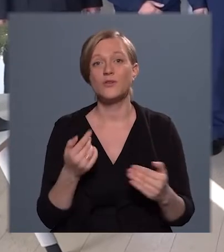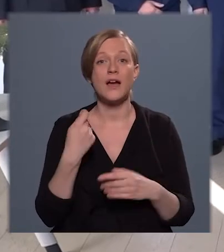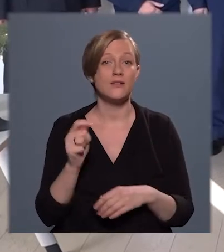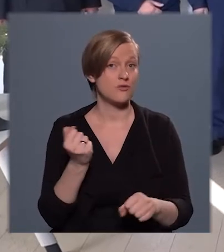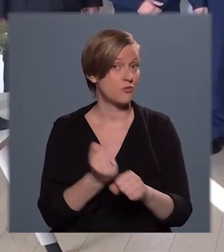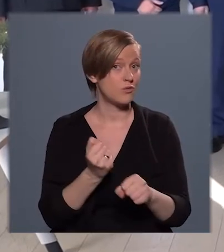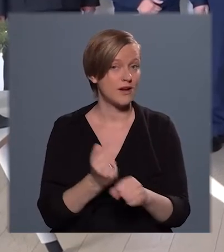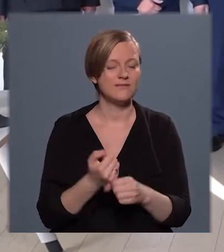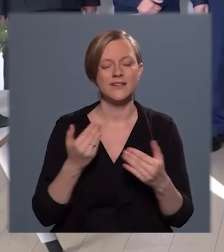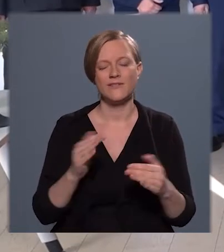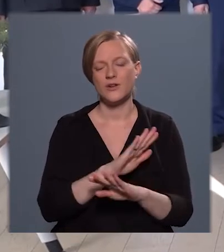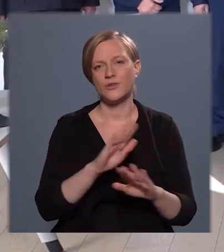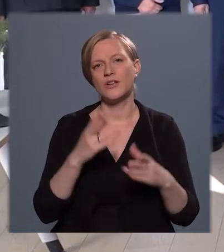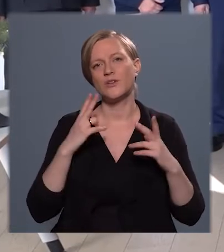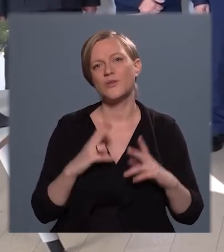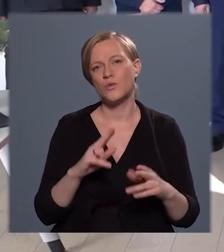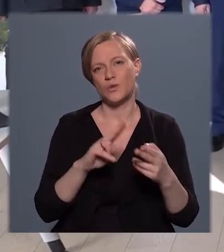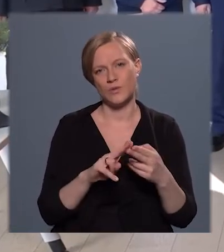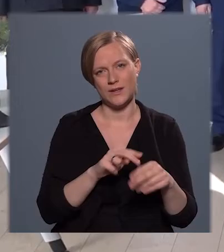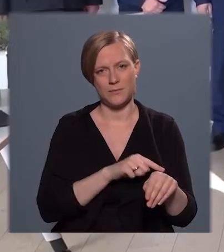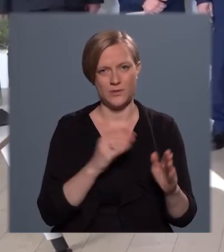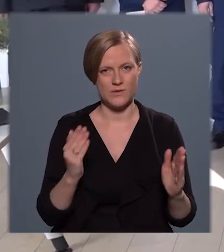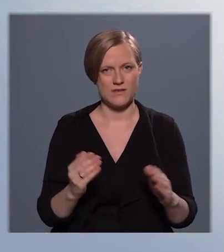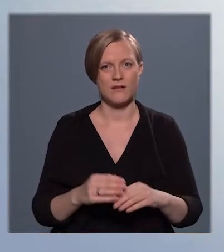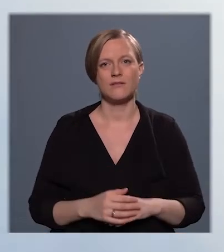munkájukat, és kívánunk nekik nyugodt ünnepi időszakot.